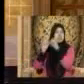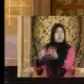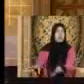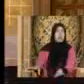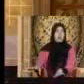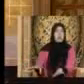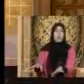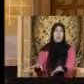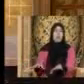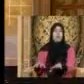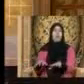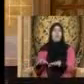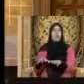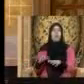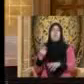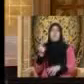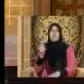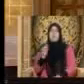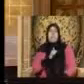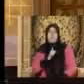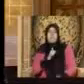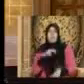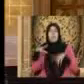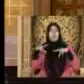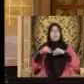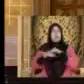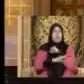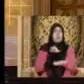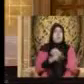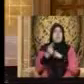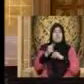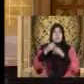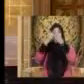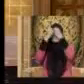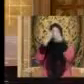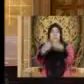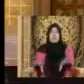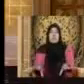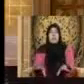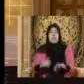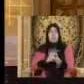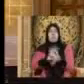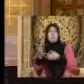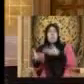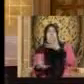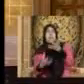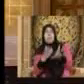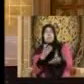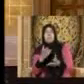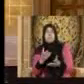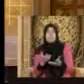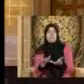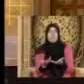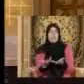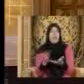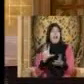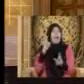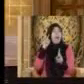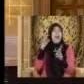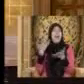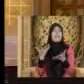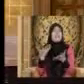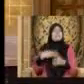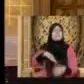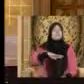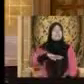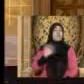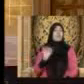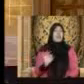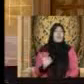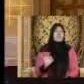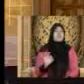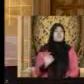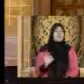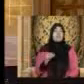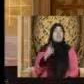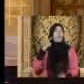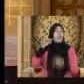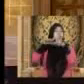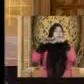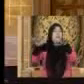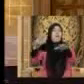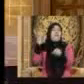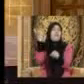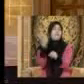العامة والخاصة مهدورة في الطرقات العامة نتيجة هذه الأخبار الزائفة التي